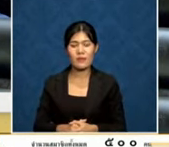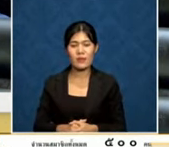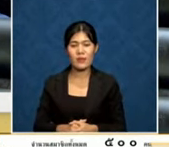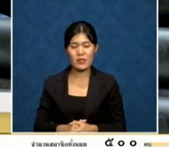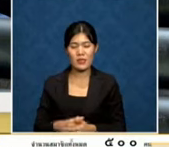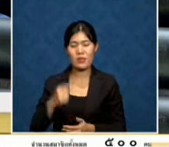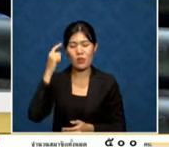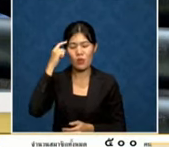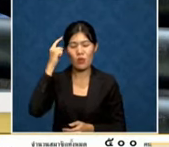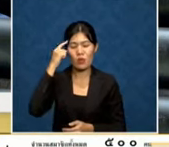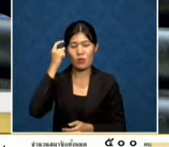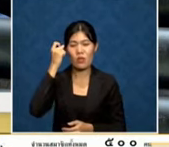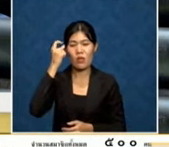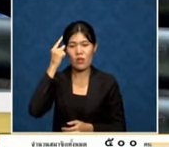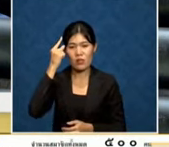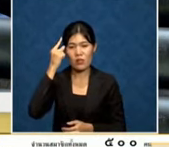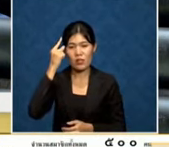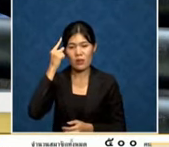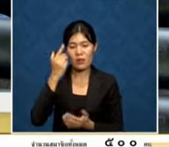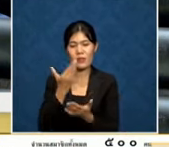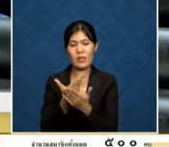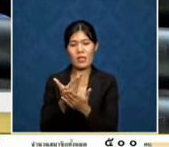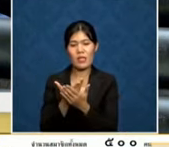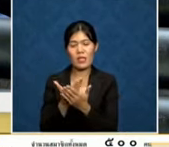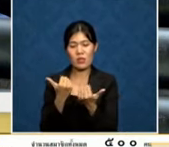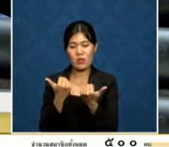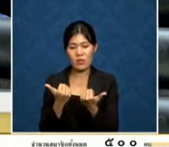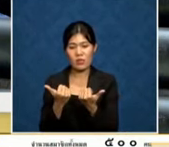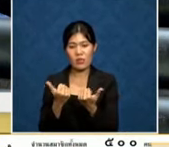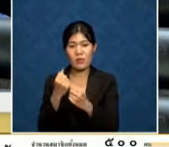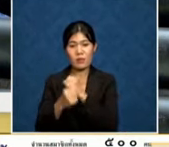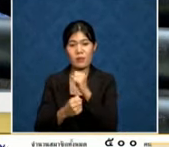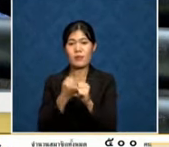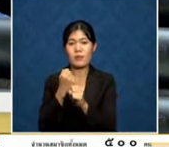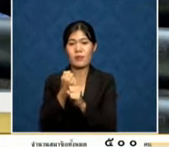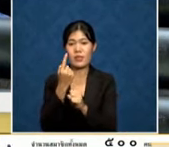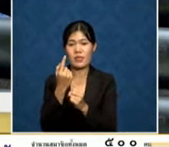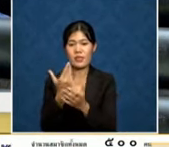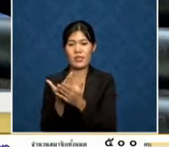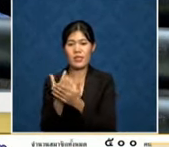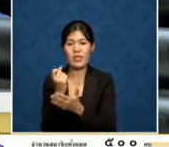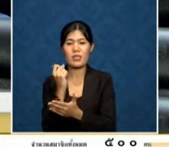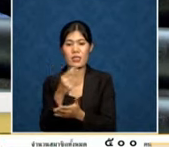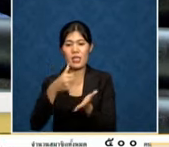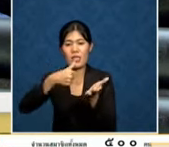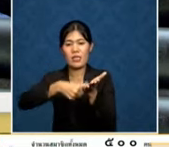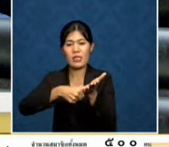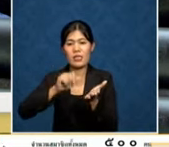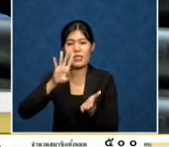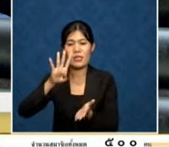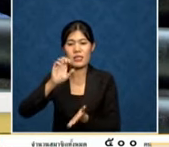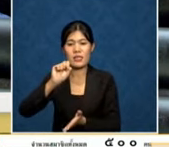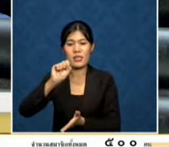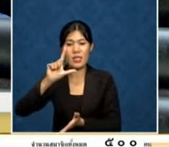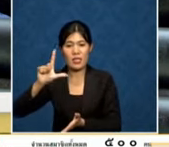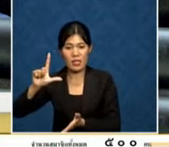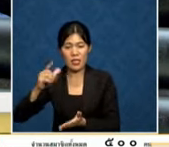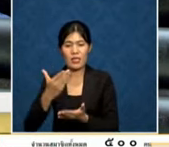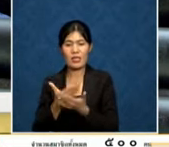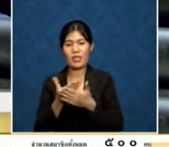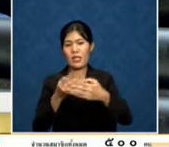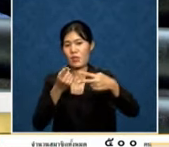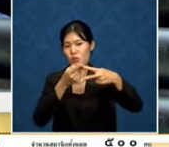นี้เราต้องใช้นี่ปีละ 400,000ล้านครับท่านประธานครับจ่ายเงินต้น 150,000